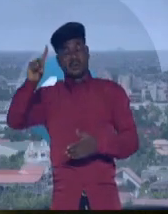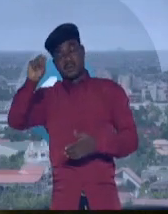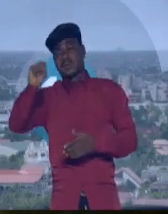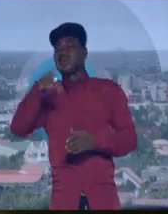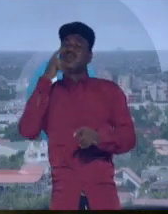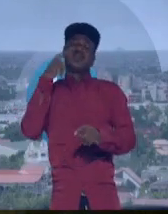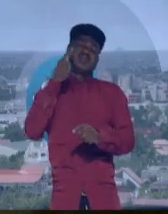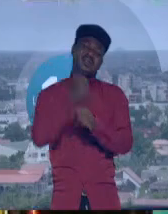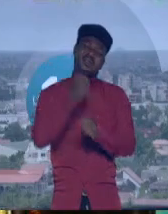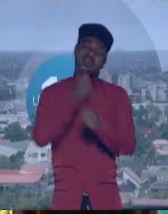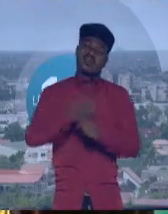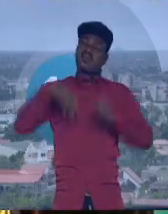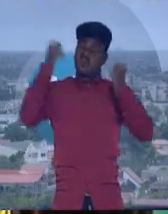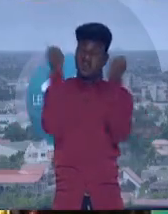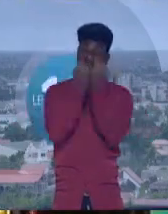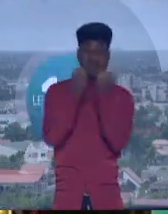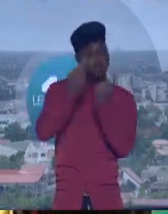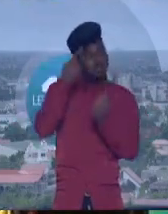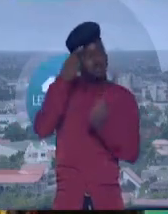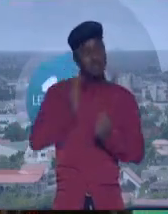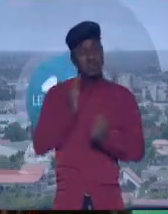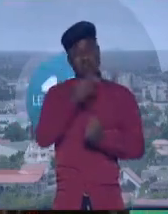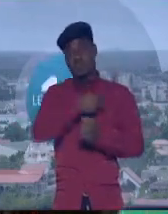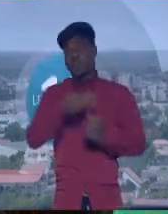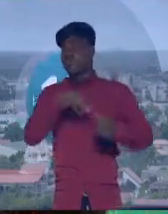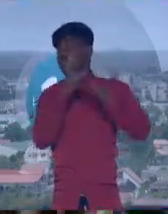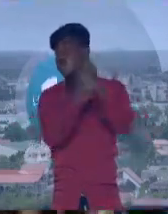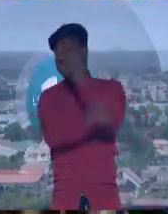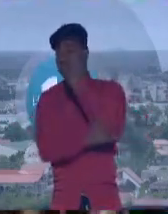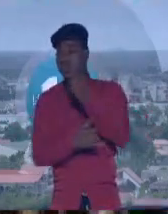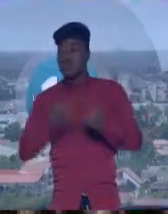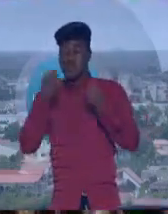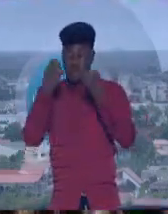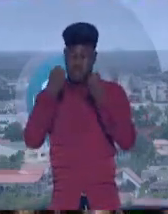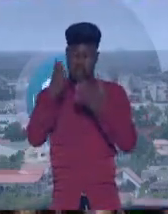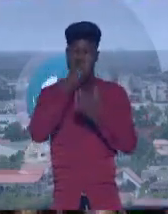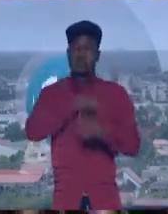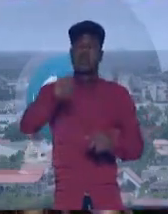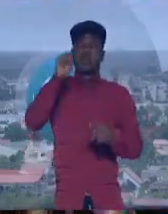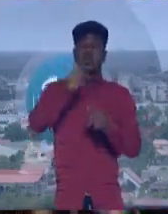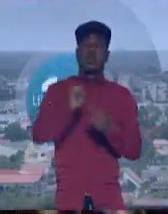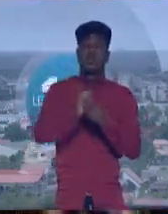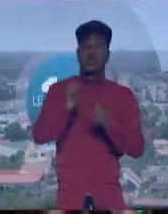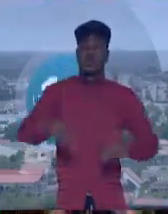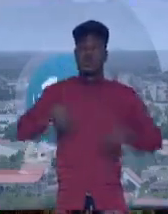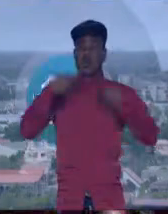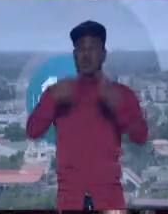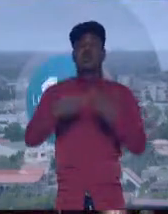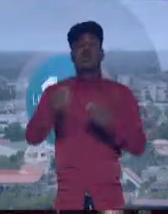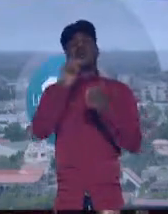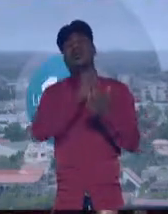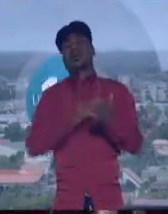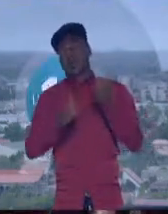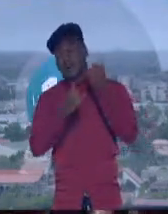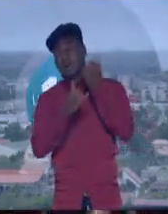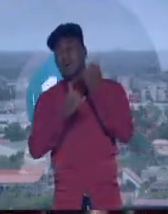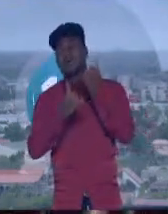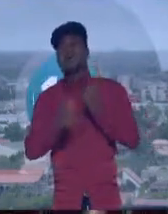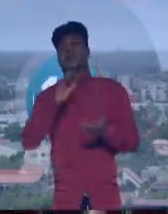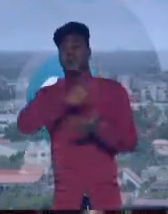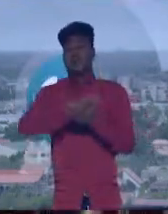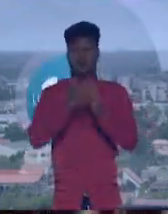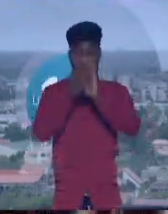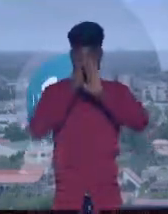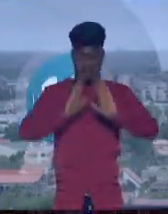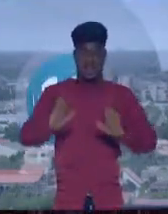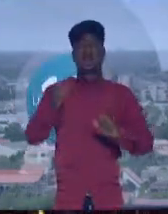pour nous, pour le pays. Parmi les sujets abordés, dont ces œuvres récompensées, la paix entre Kaya et Manga, le mariage